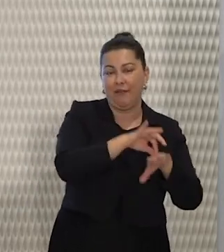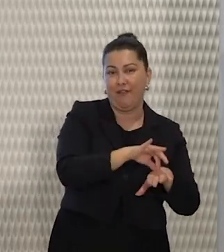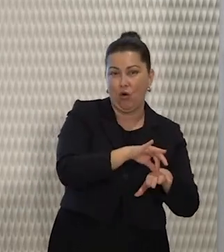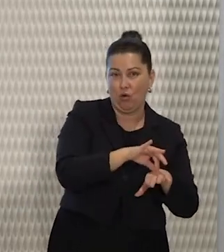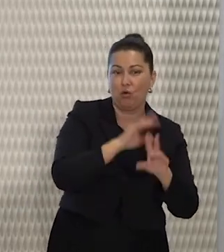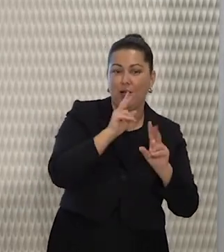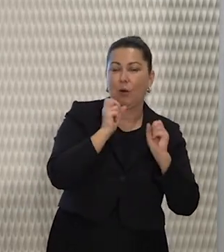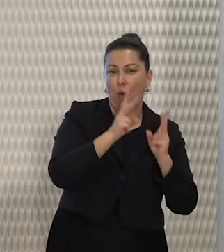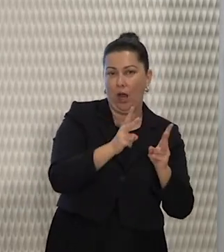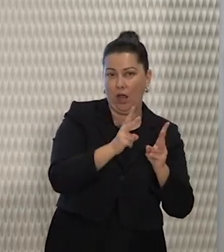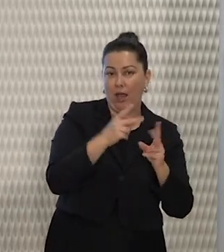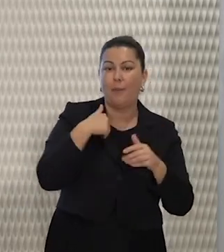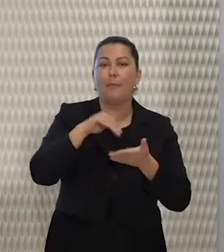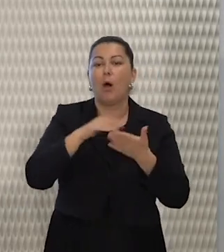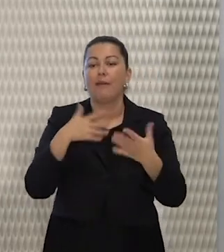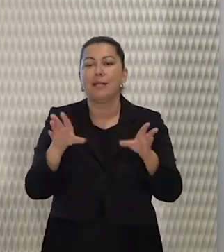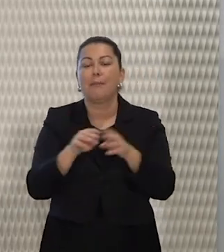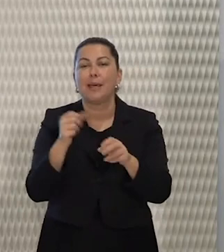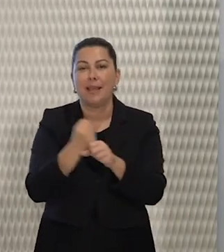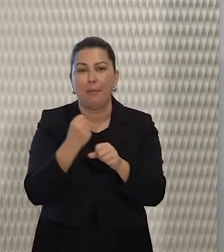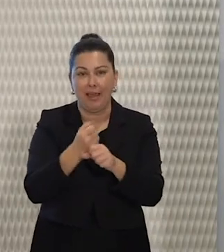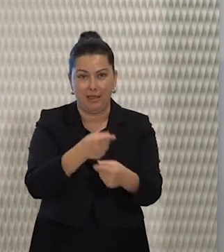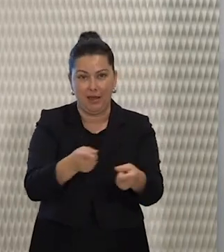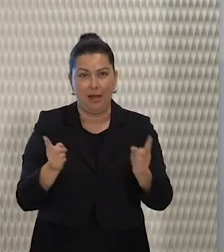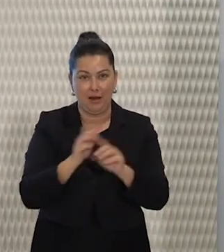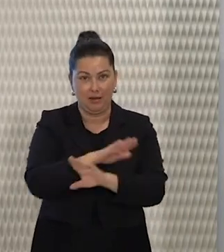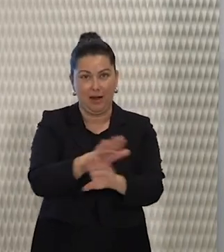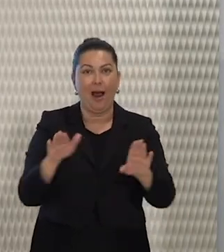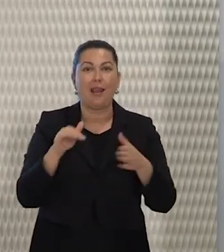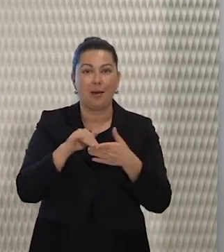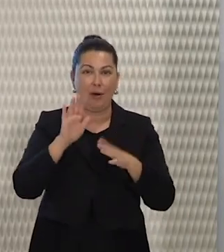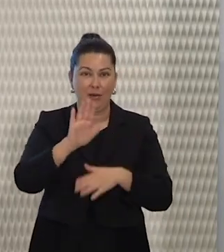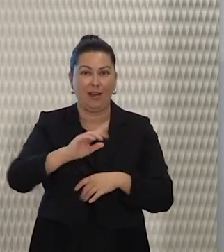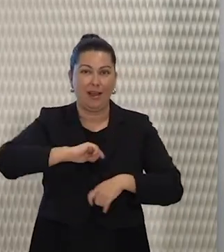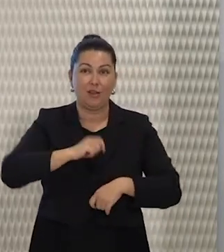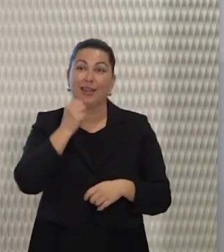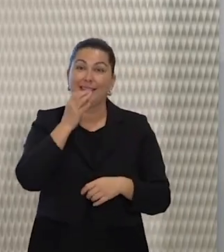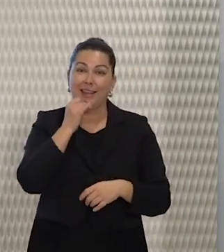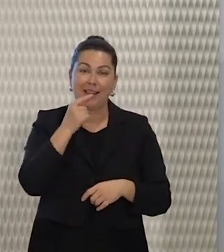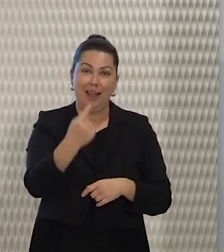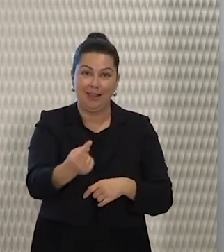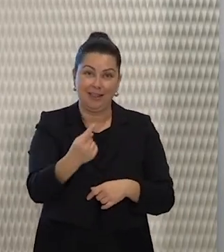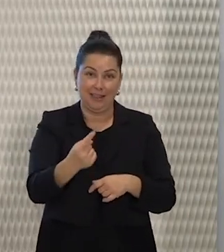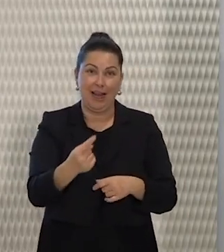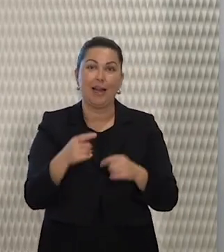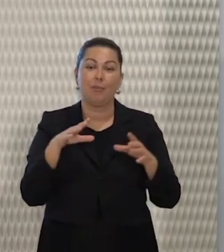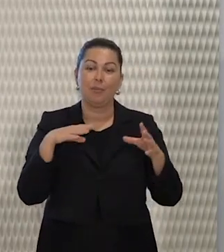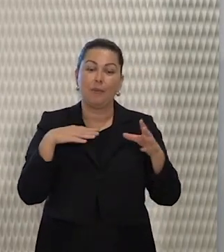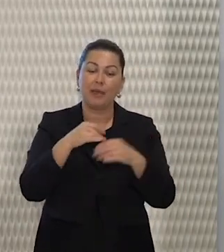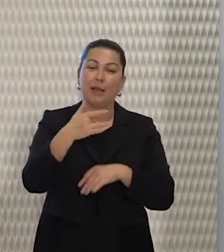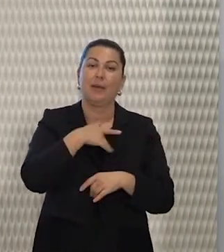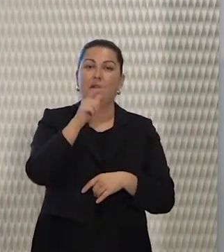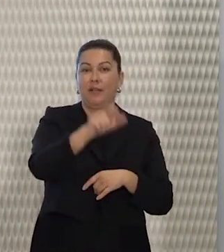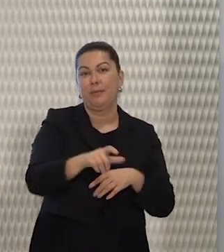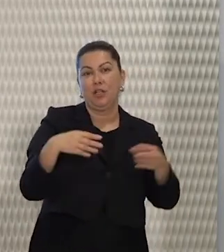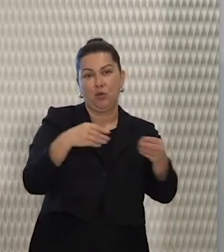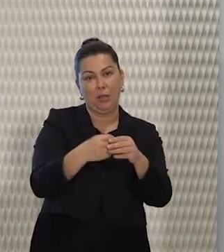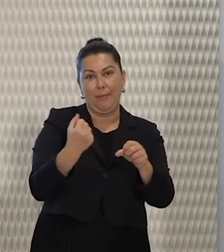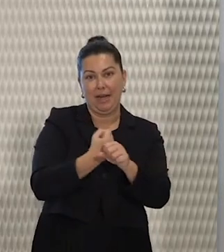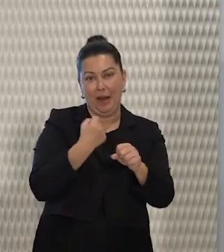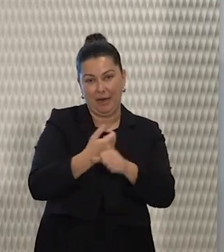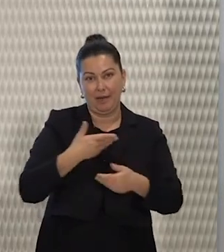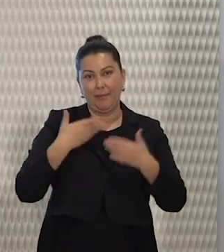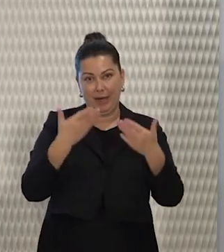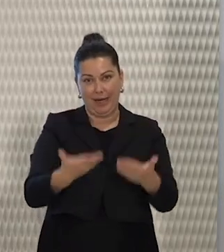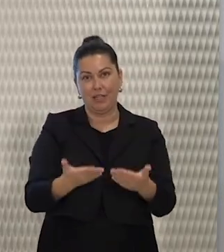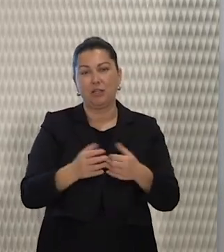sind wir dahinter. Es braucht die Mitarbeiterinnen und Mitarbeiter, die jeden Tag mit den Betroffenen zusammenarbeiten.